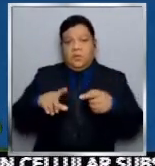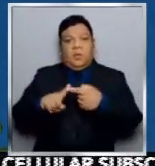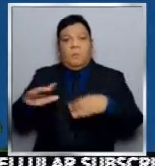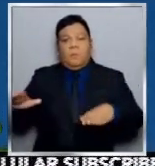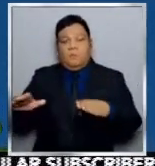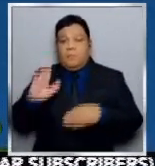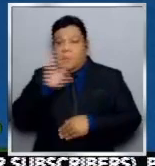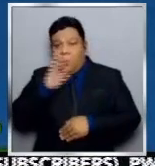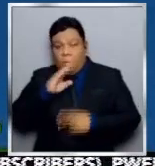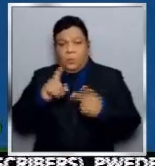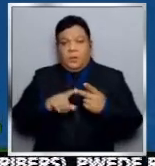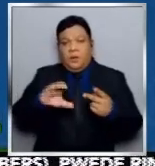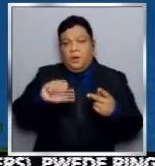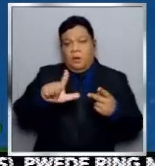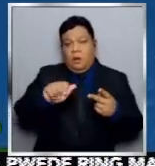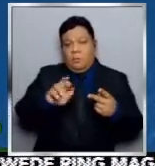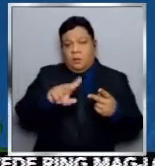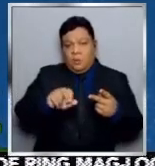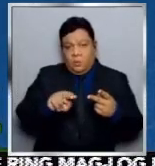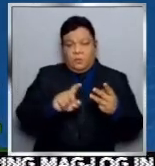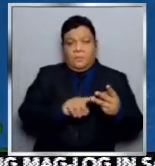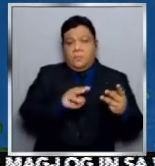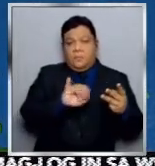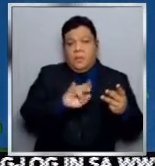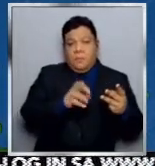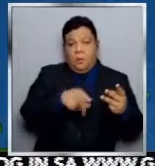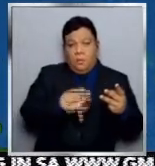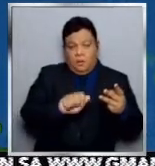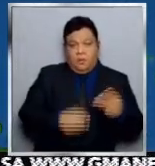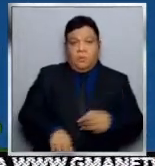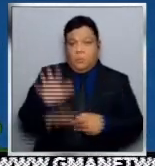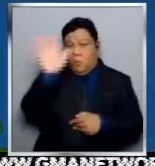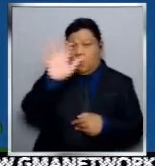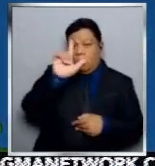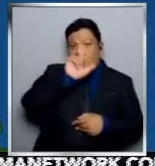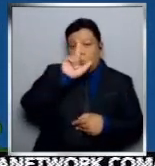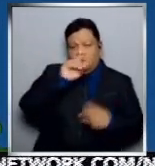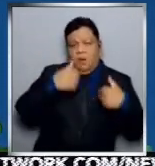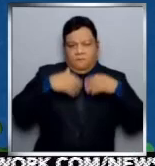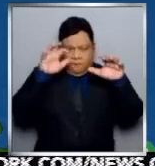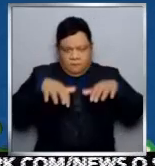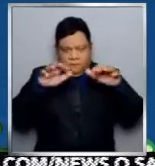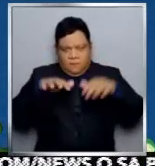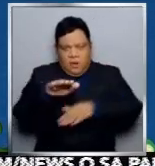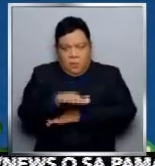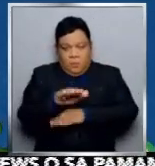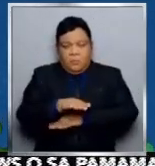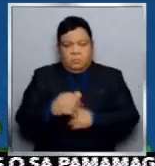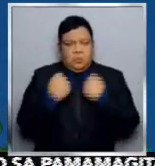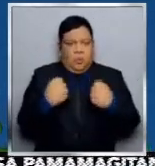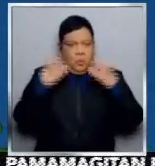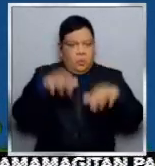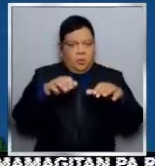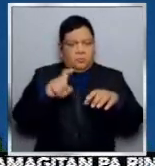at Mimaropa. Uulanin na rin ang halos buong Luzon sa hapon. May malalakas na ulan kaya maging I am ready sa banta ng baha